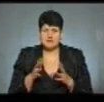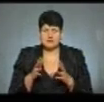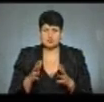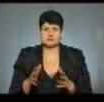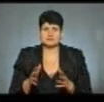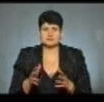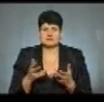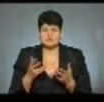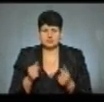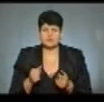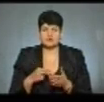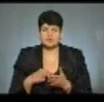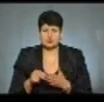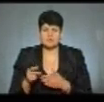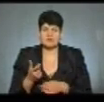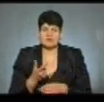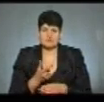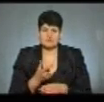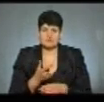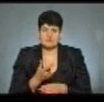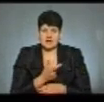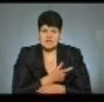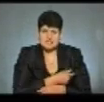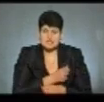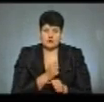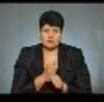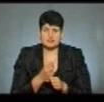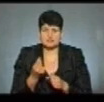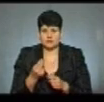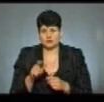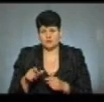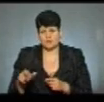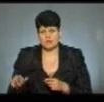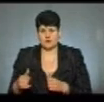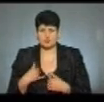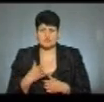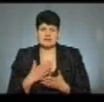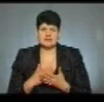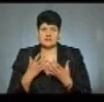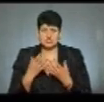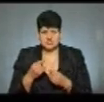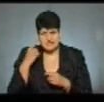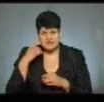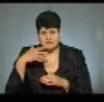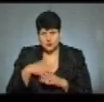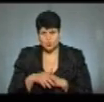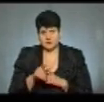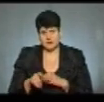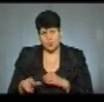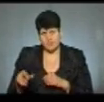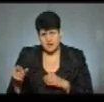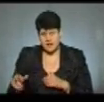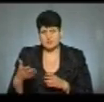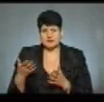звичайно, закуплення вакцини здійснювалися за кошти громадян. Тобто в нас є ще на сьогоднішній день свідомі громадяни,